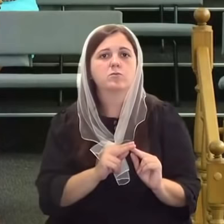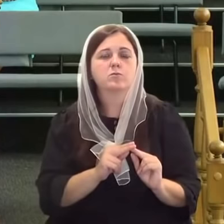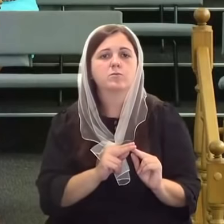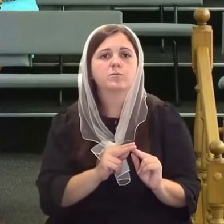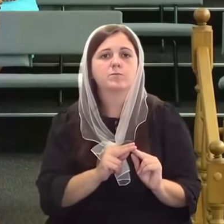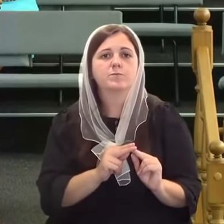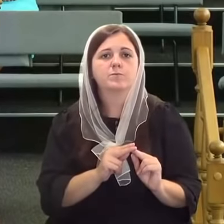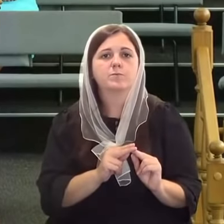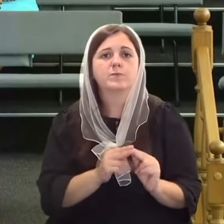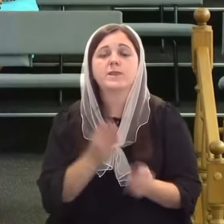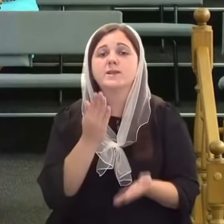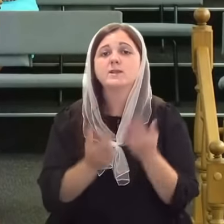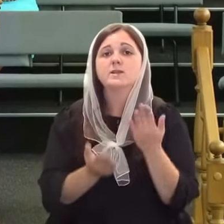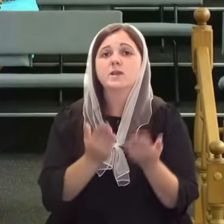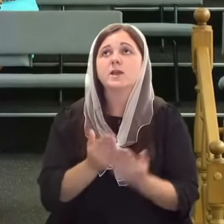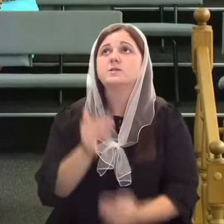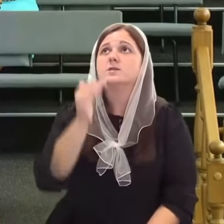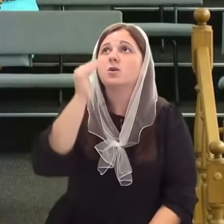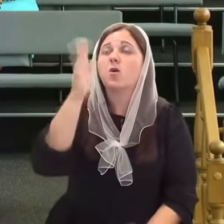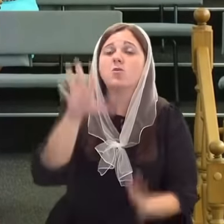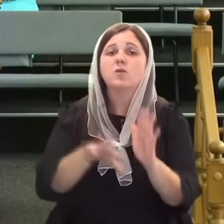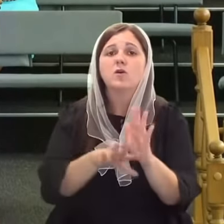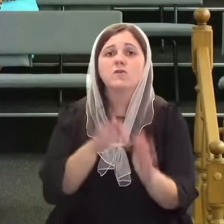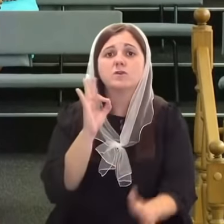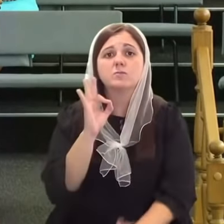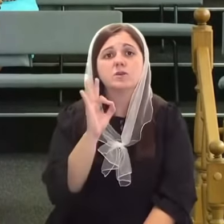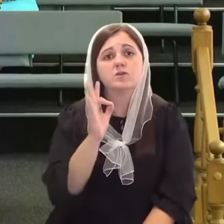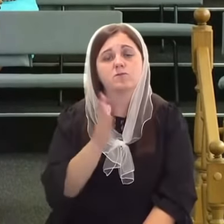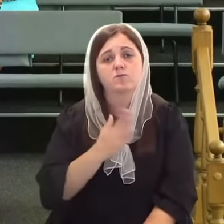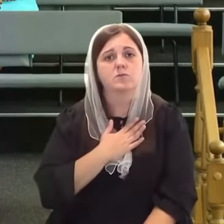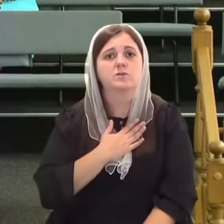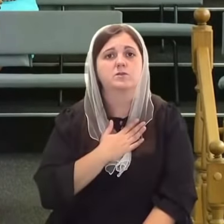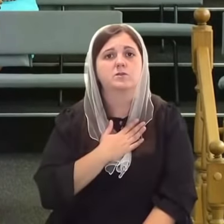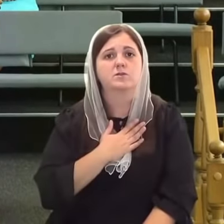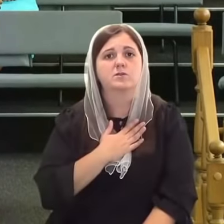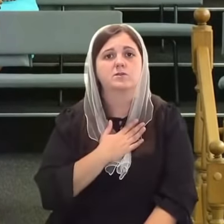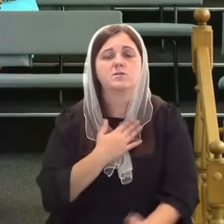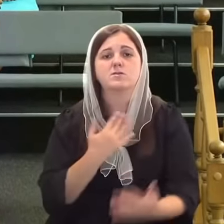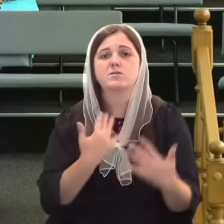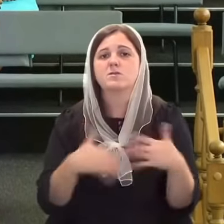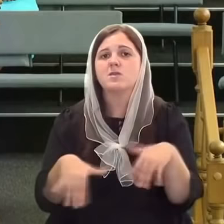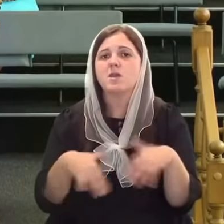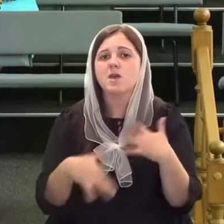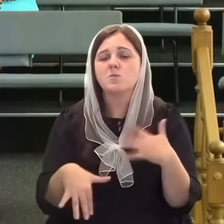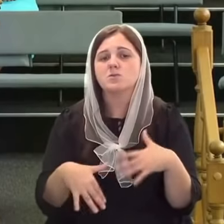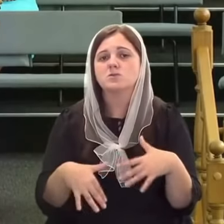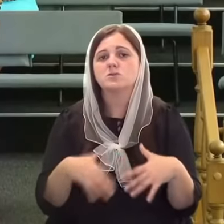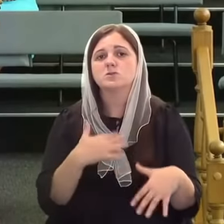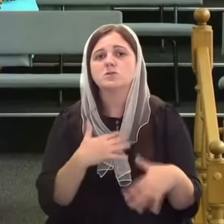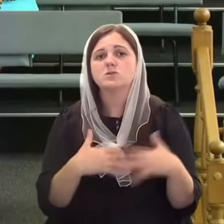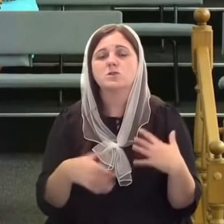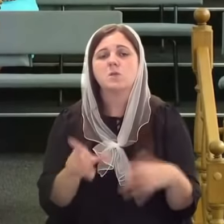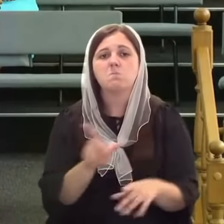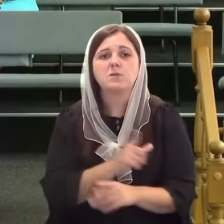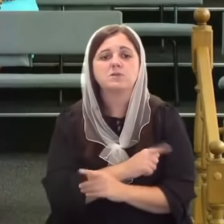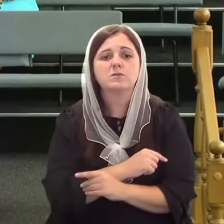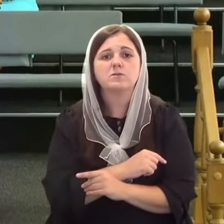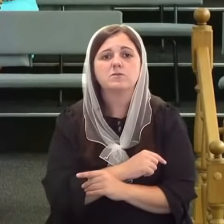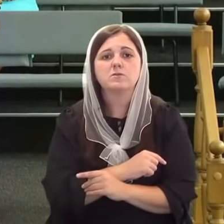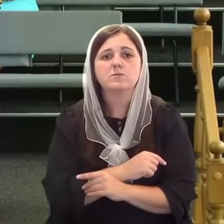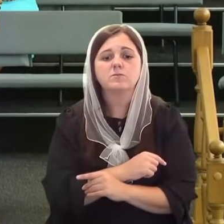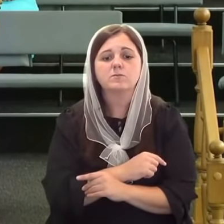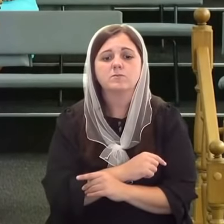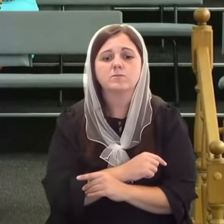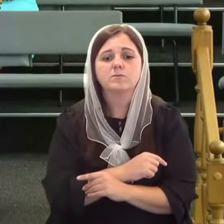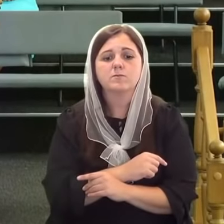И если Он избрал меня, немощное, слабое, то